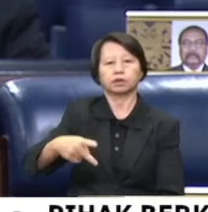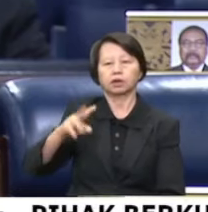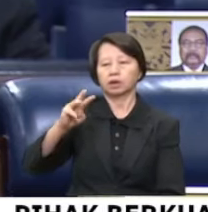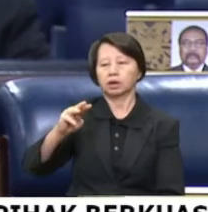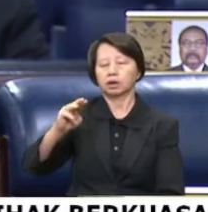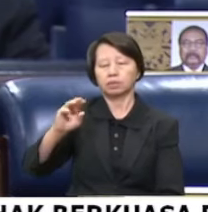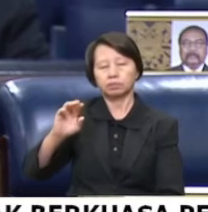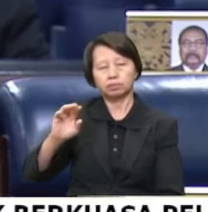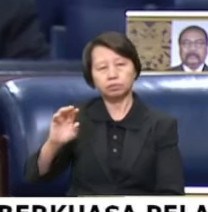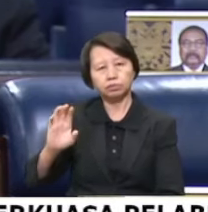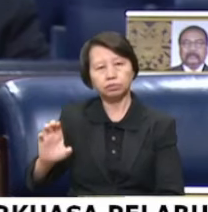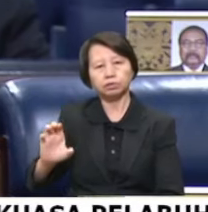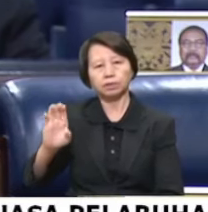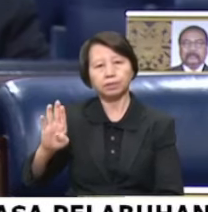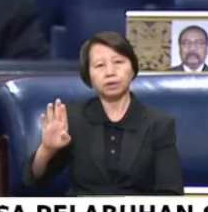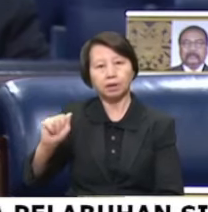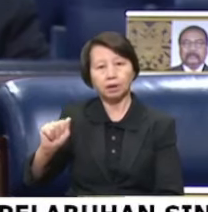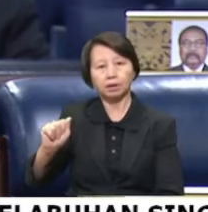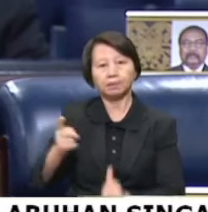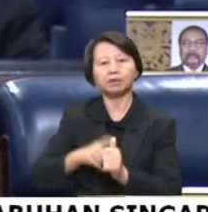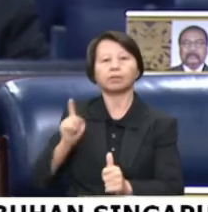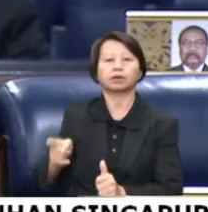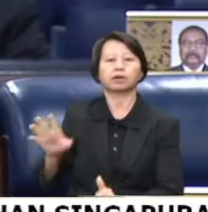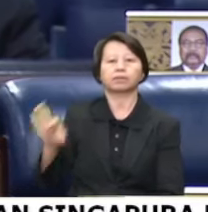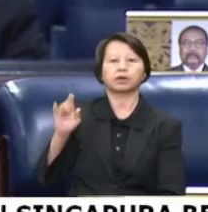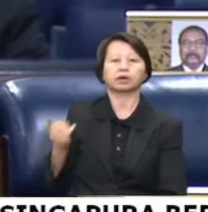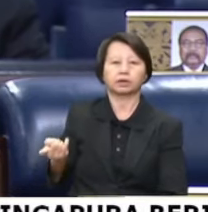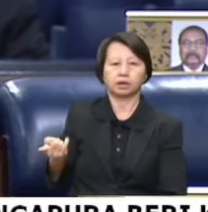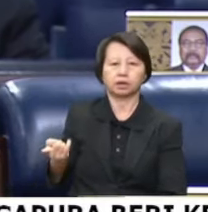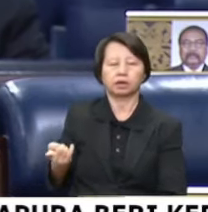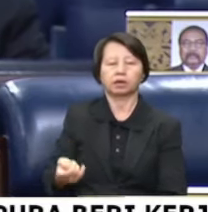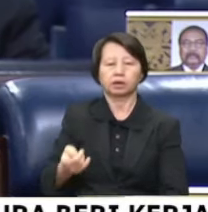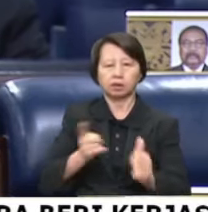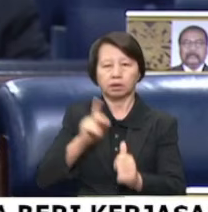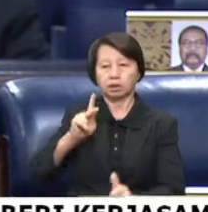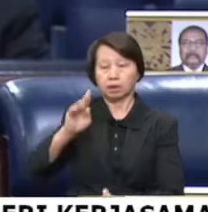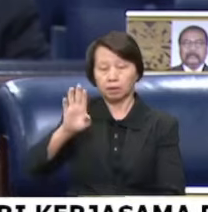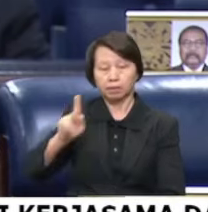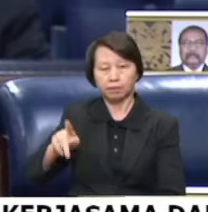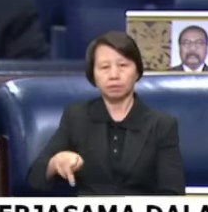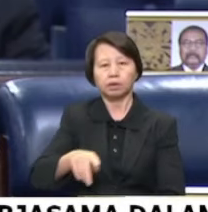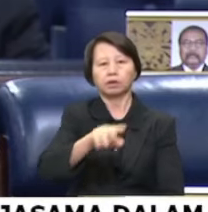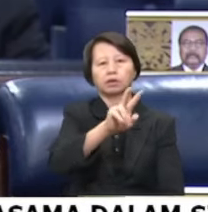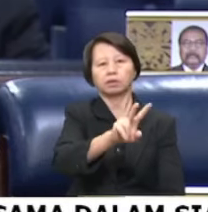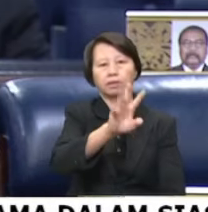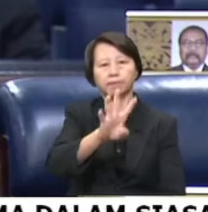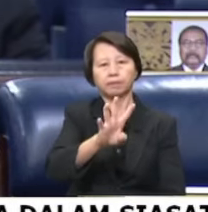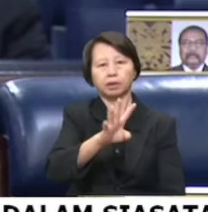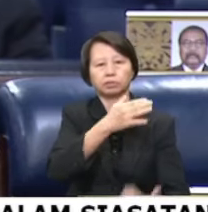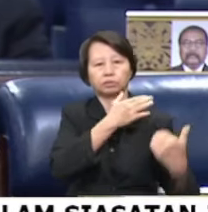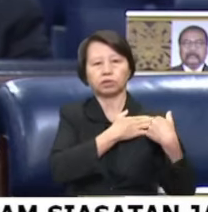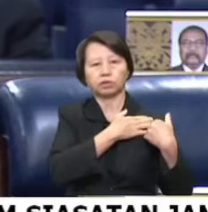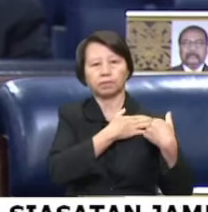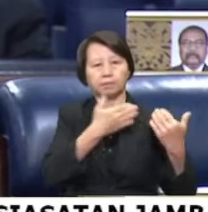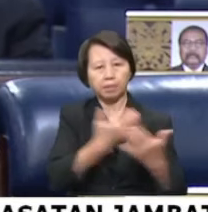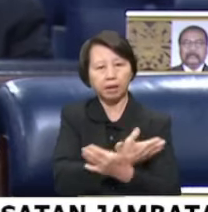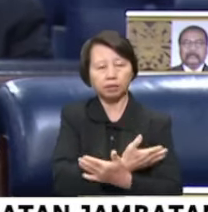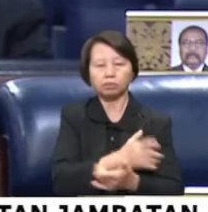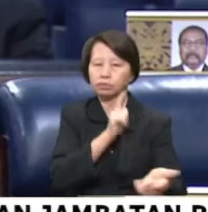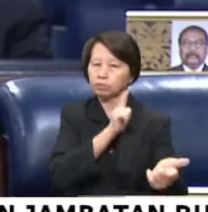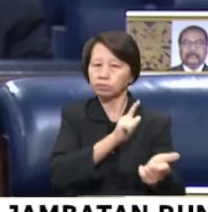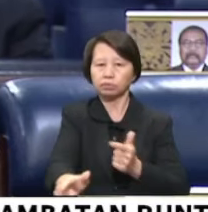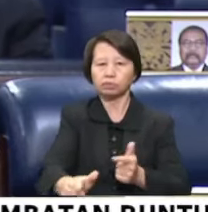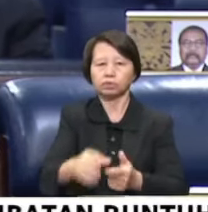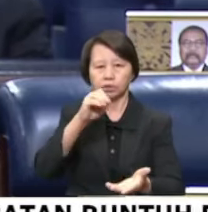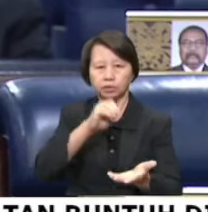pertama. Termasuk Ketua Pengarah, sebanyak 104 waran pejabatan baru telah diluluskan bagi pelaksanaan MCBA